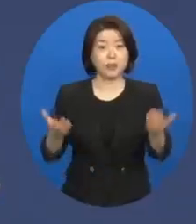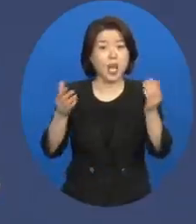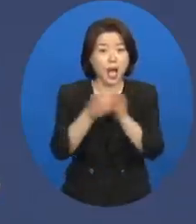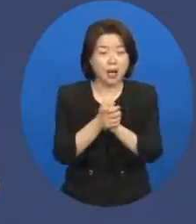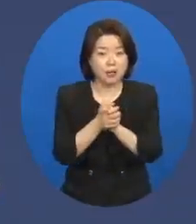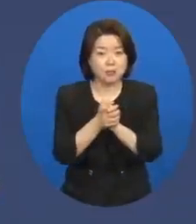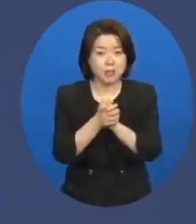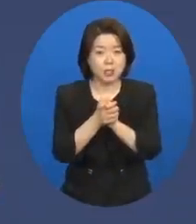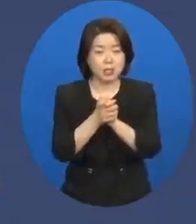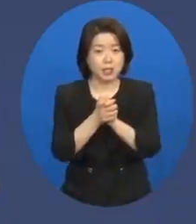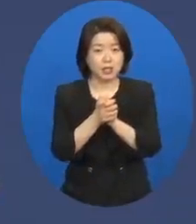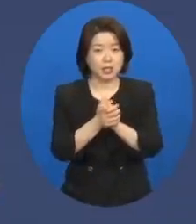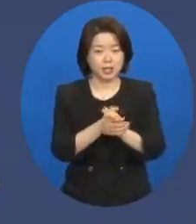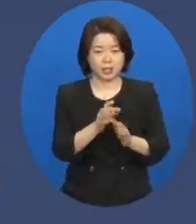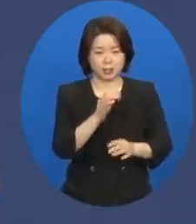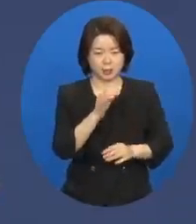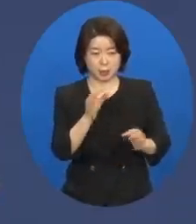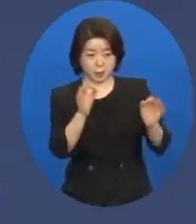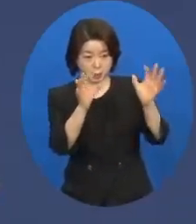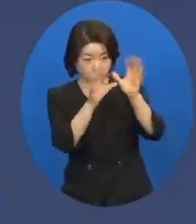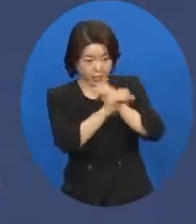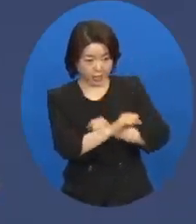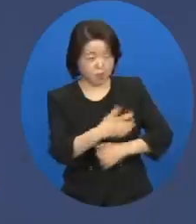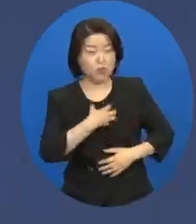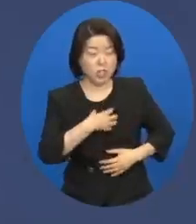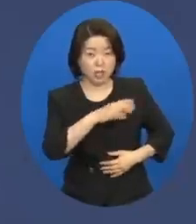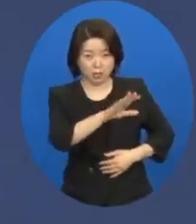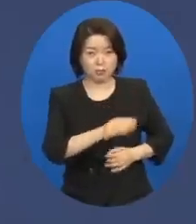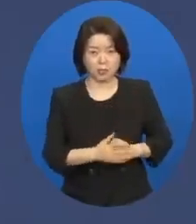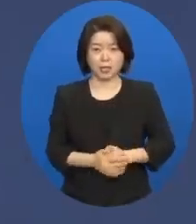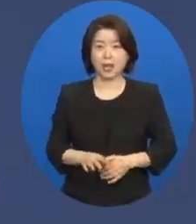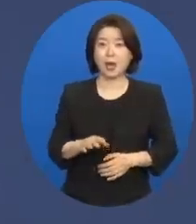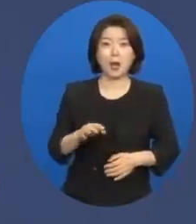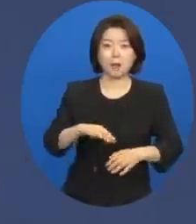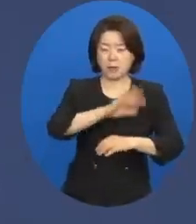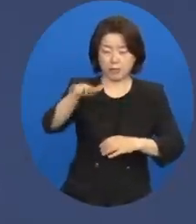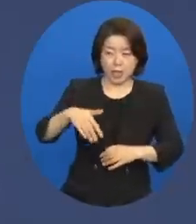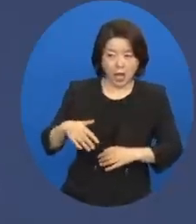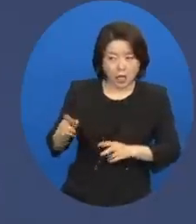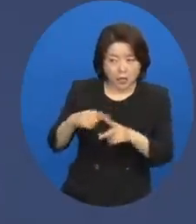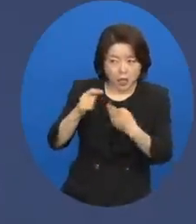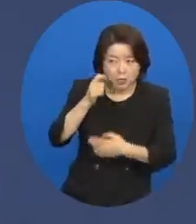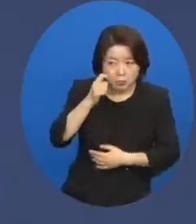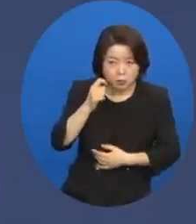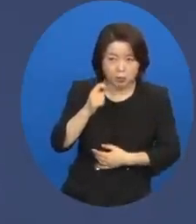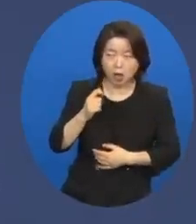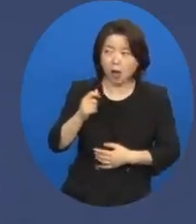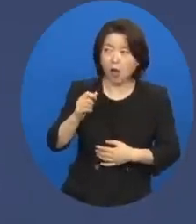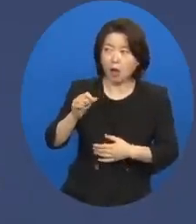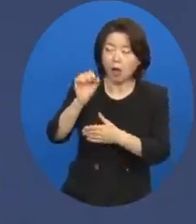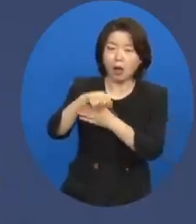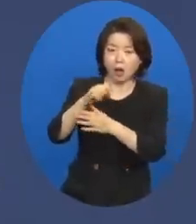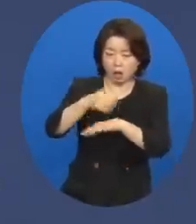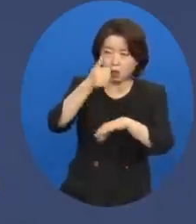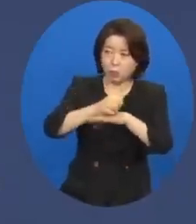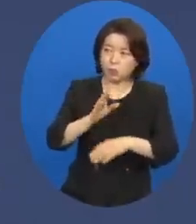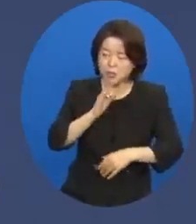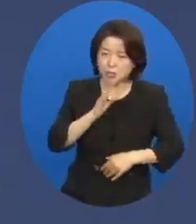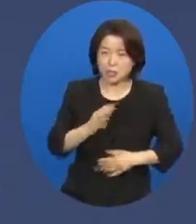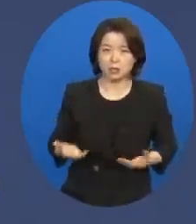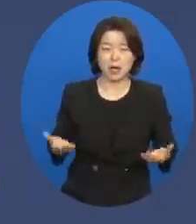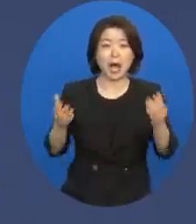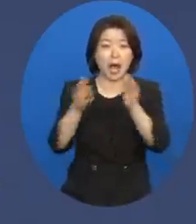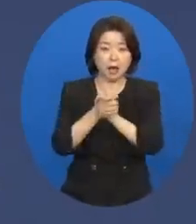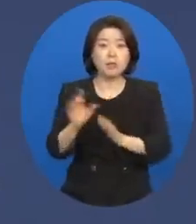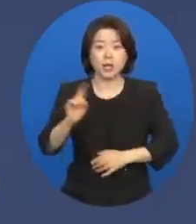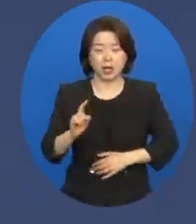아멘을 놓치시면 굉장히 위험할 수 있어요. 그러니까 근데 일단은 다 못 알아도 그래도 그러고 보니까 결론이 그러네 하고 그럴